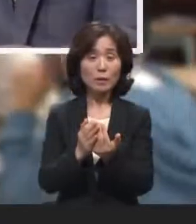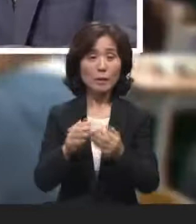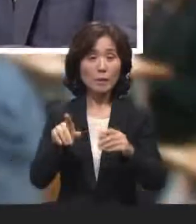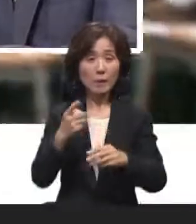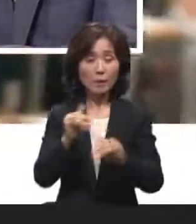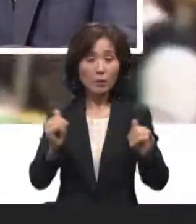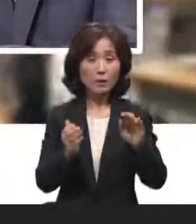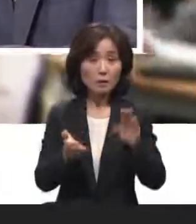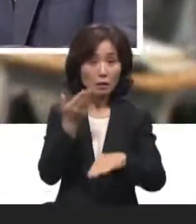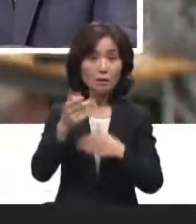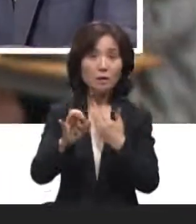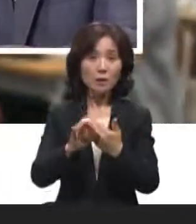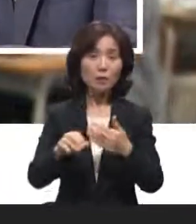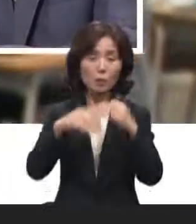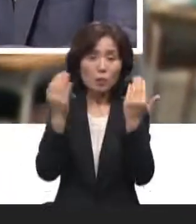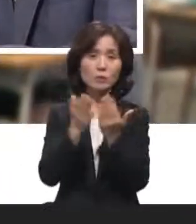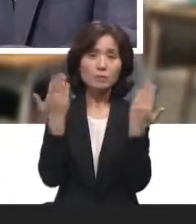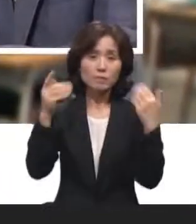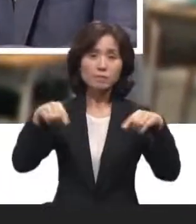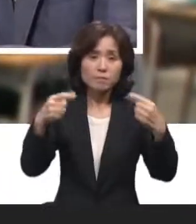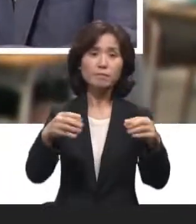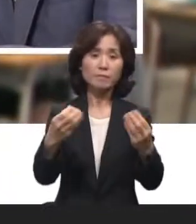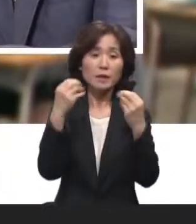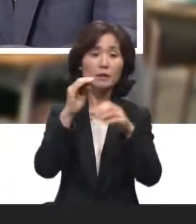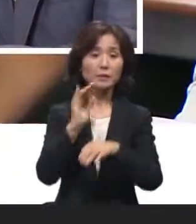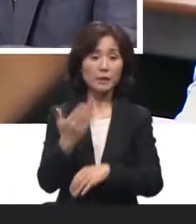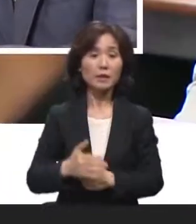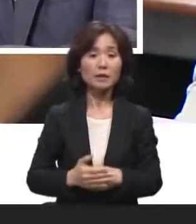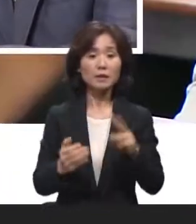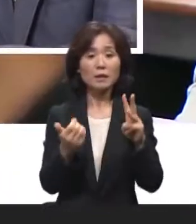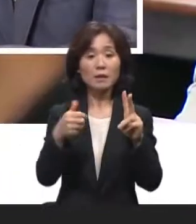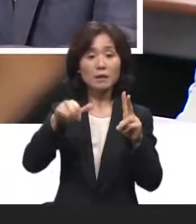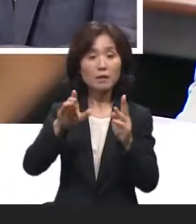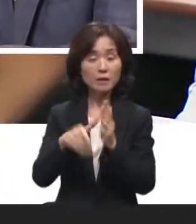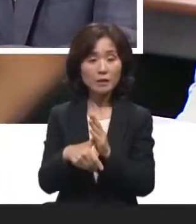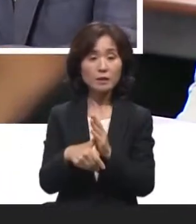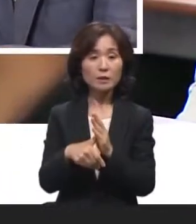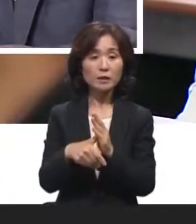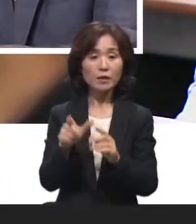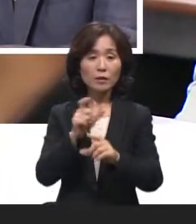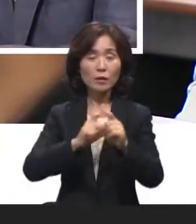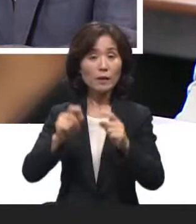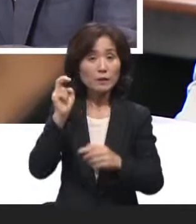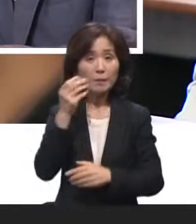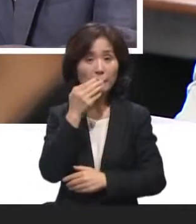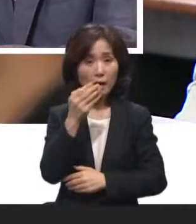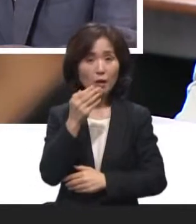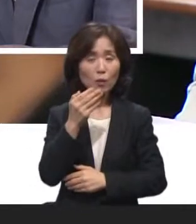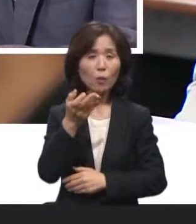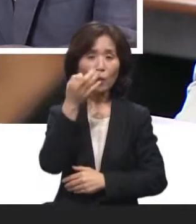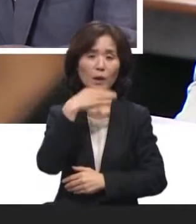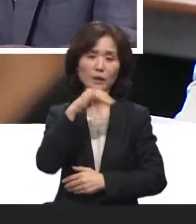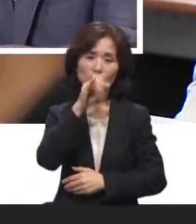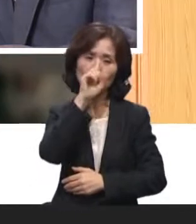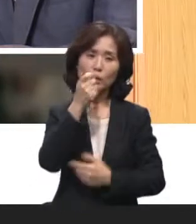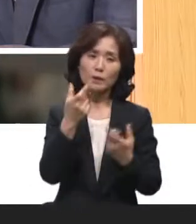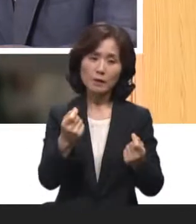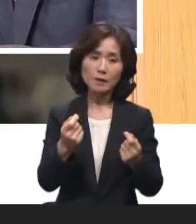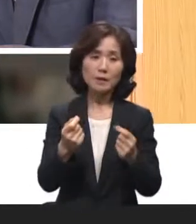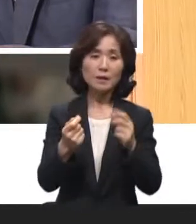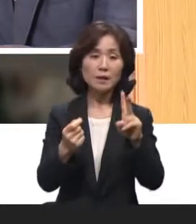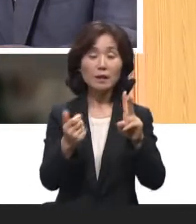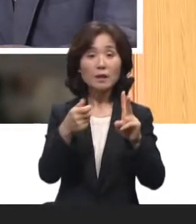여긴 원 꼴 킴 그 또 애틋 깔아 가고 또 개시 깨었다 야끼 때는 3분이